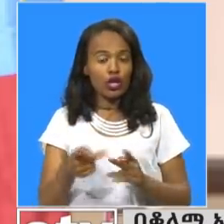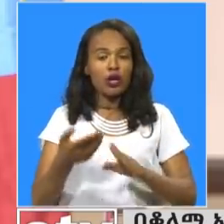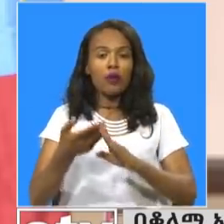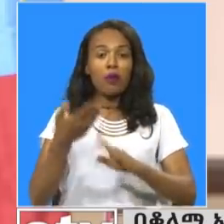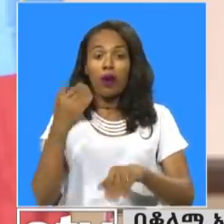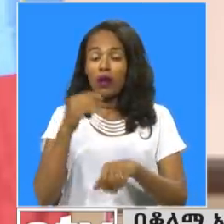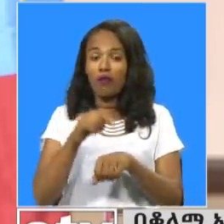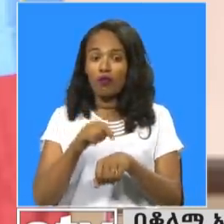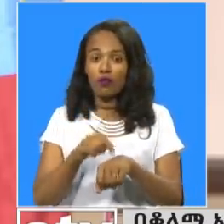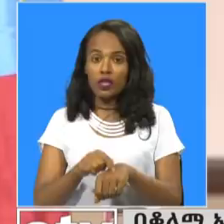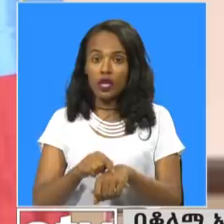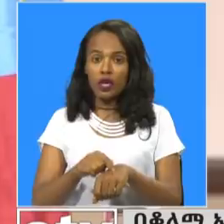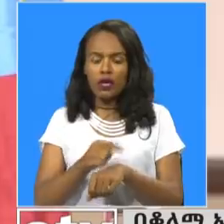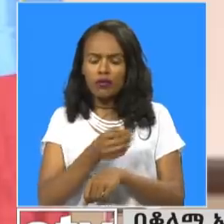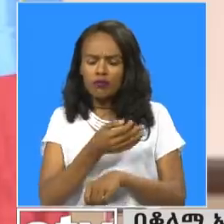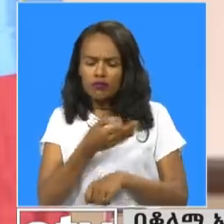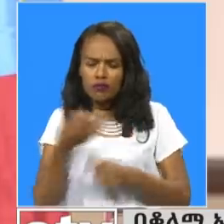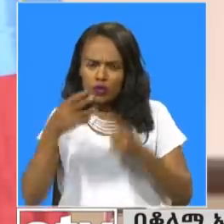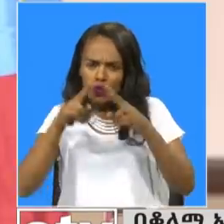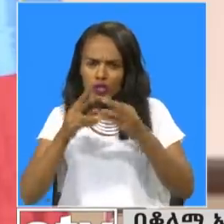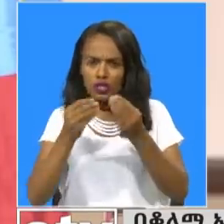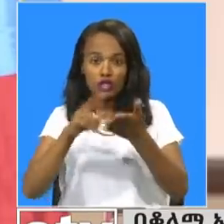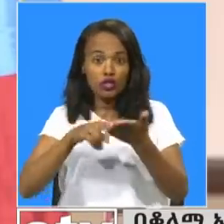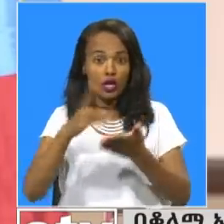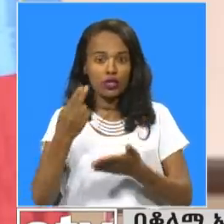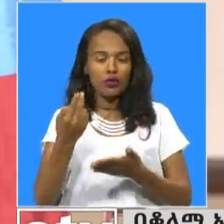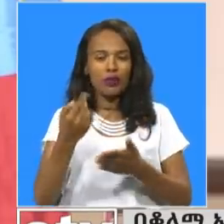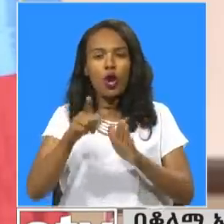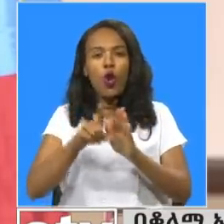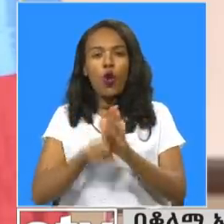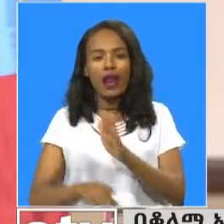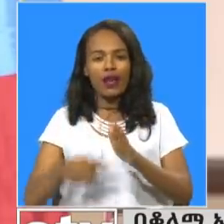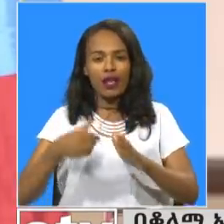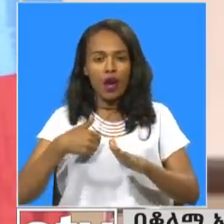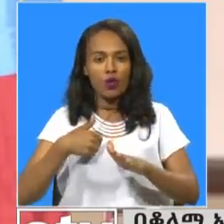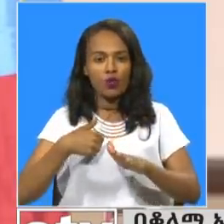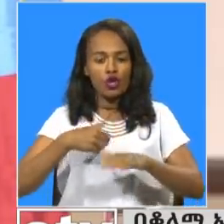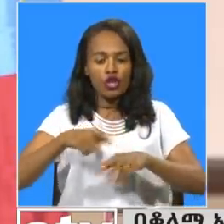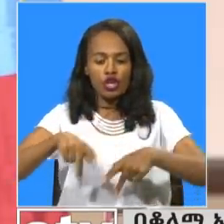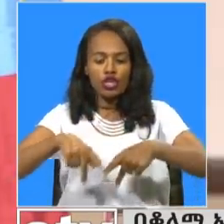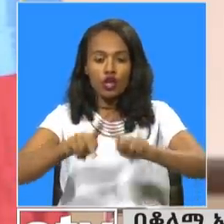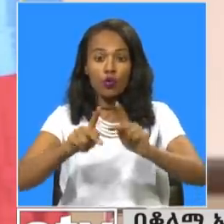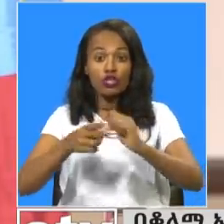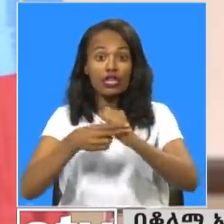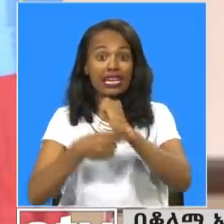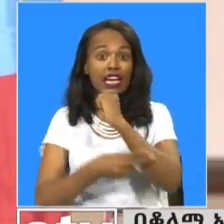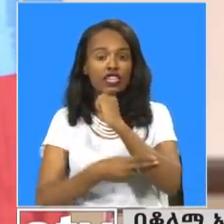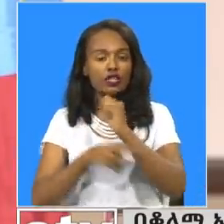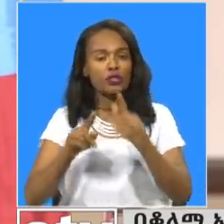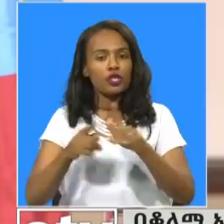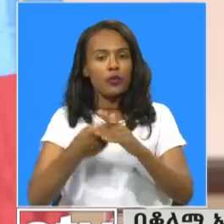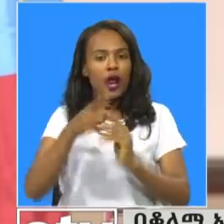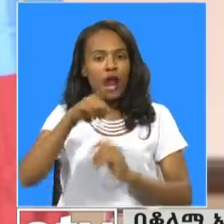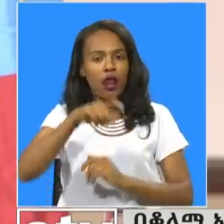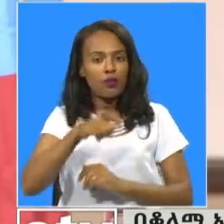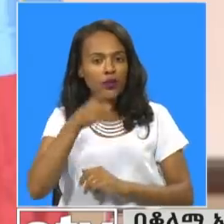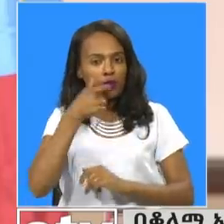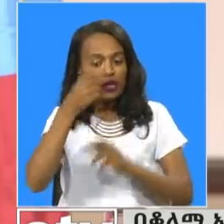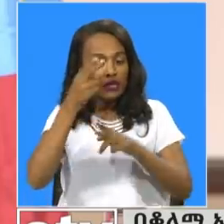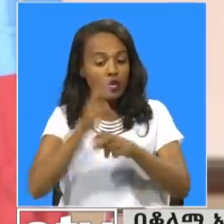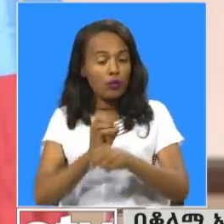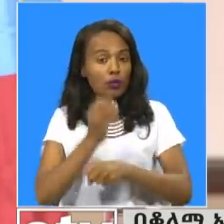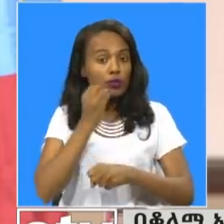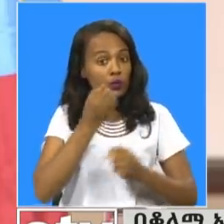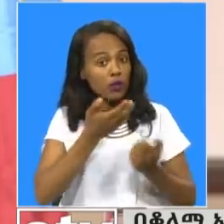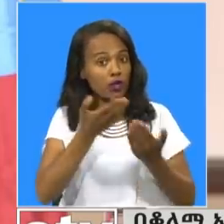ባለፈው ጊዜ አበክሬ ሳነሳ የነበረው ሎላንድ ያሉን እርሻዎች ኢሪጌሽን መጀመር አለብን የሚል ለተከበረው ምክር